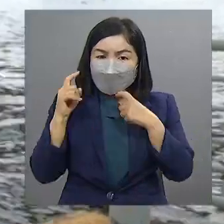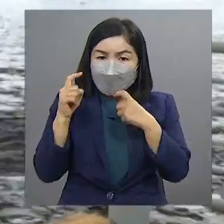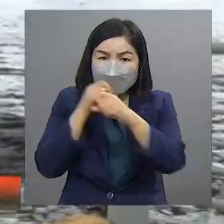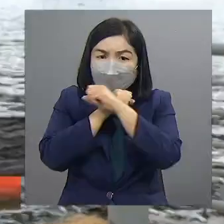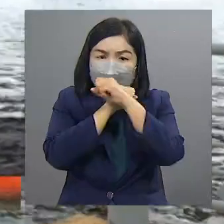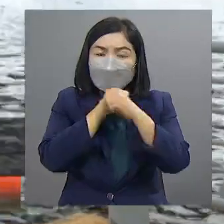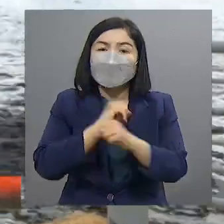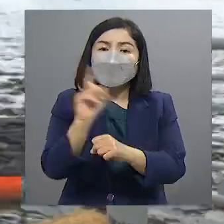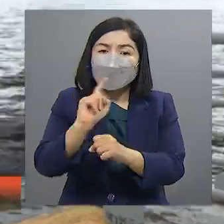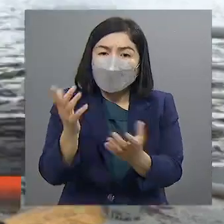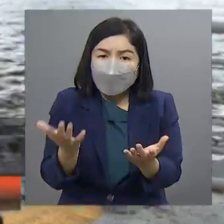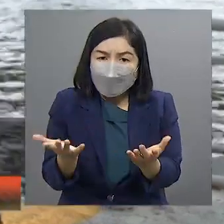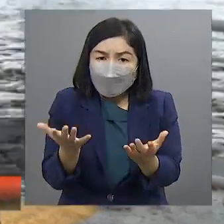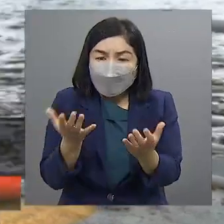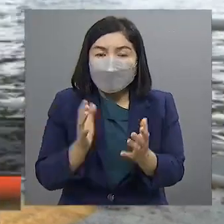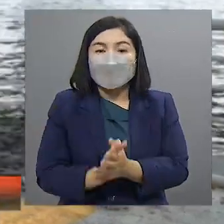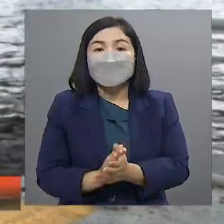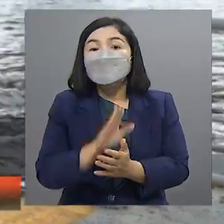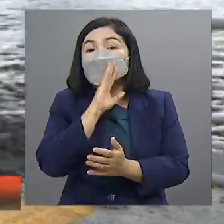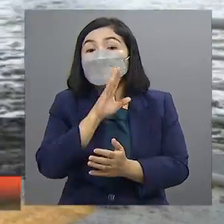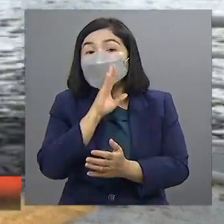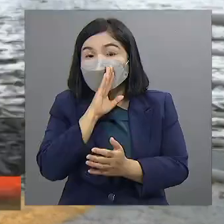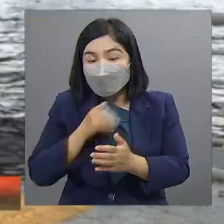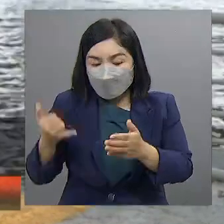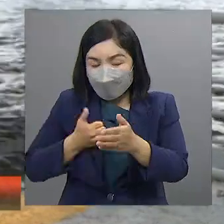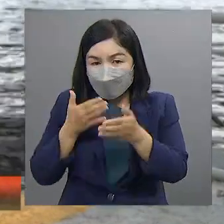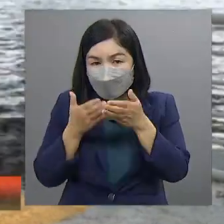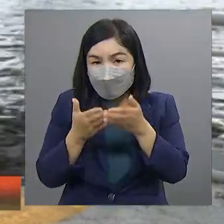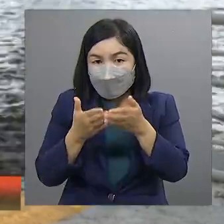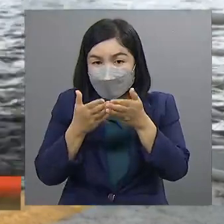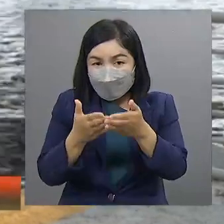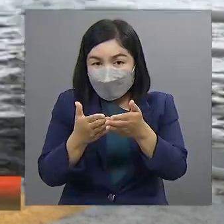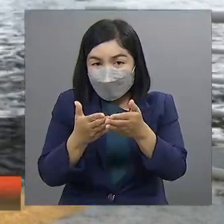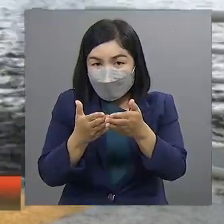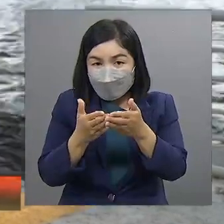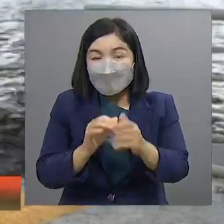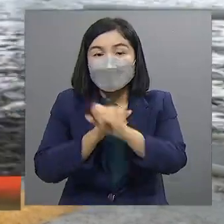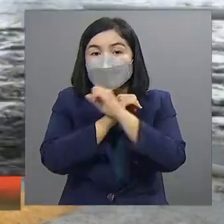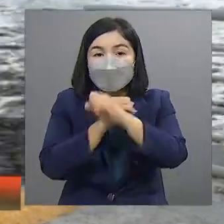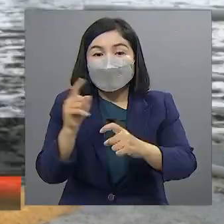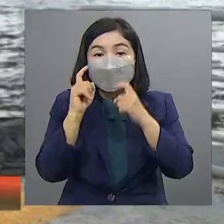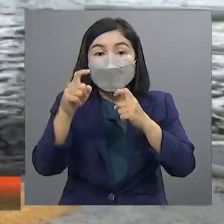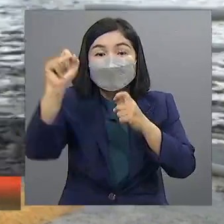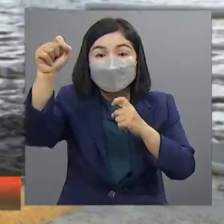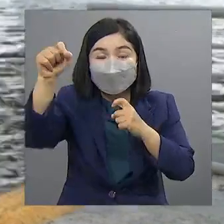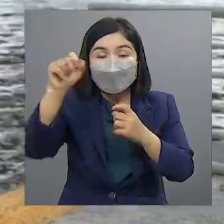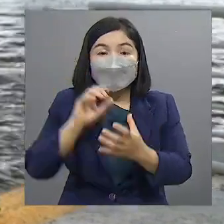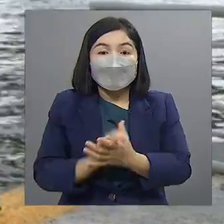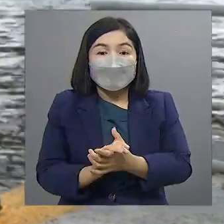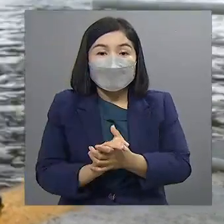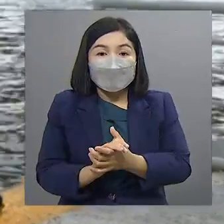เราขี่เรือเราจะเอาเน้นความปลอดภัยมากกว่าครับ ค ่ ะ ใช่ตามทฤษฎีแล้วก็ขวาใครขว